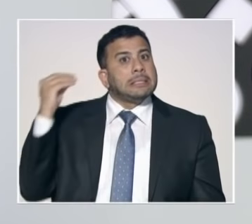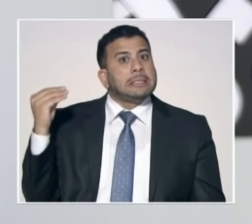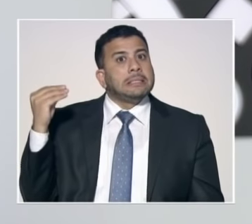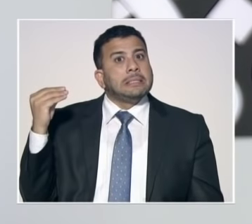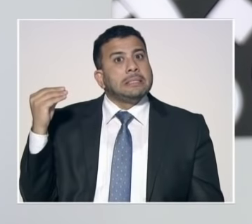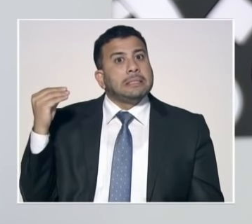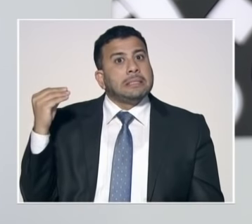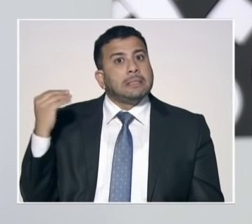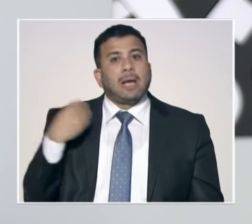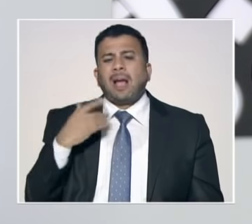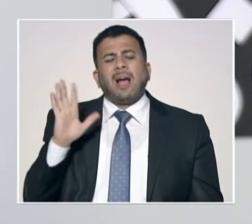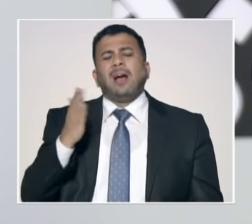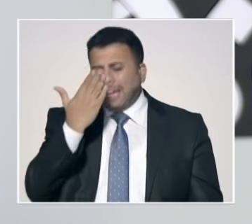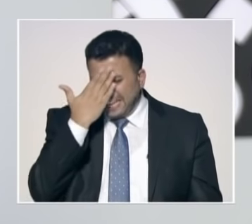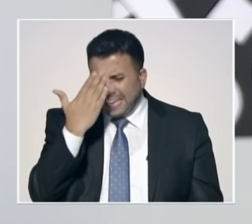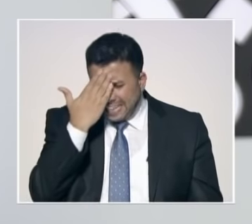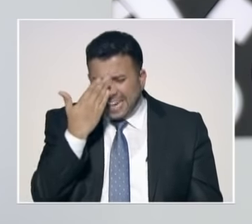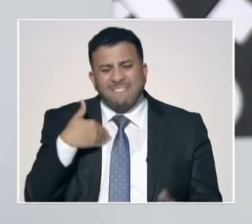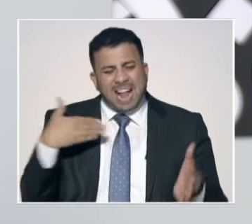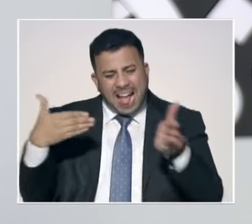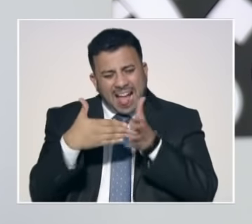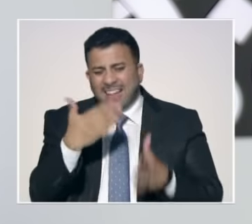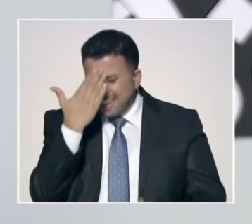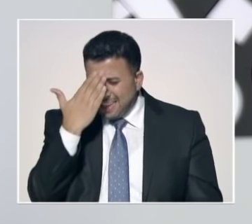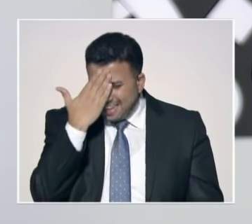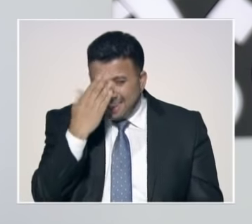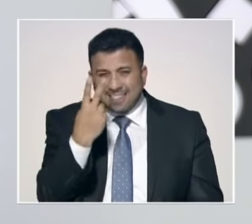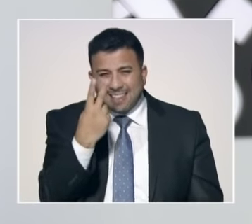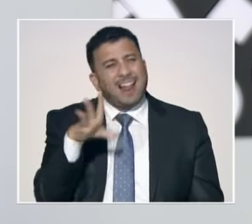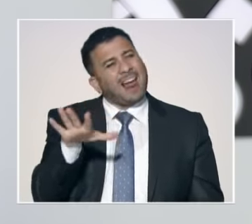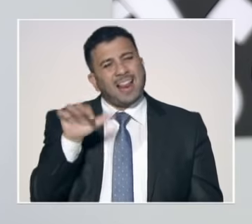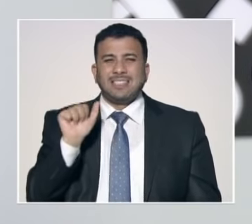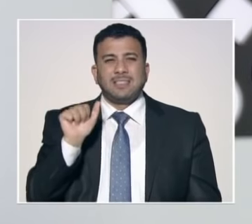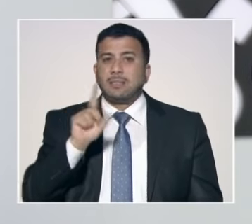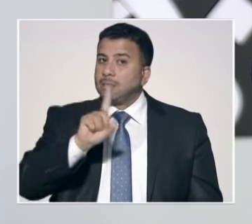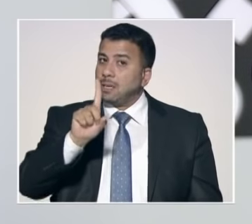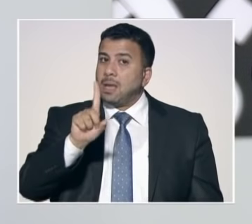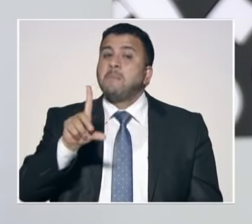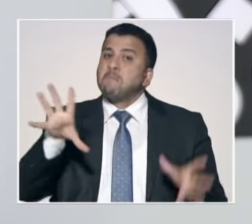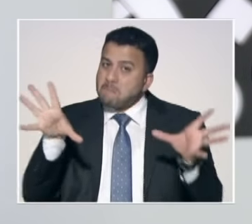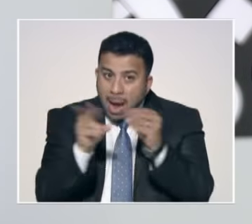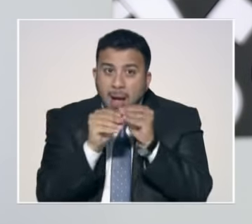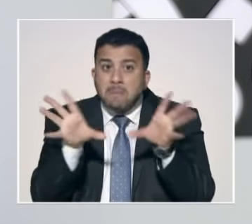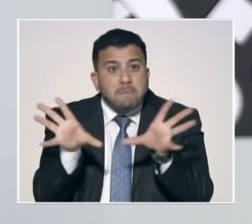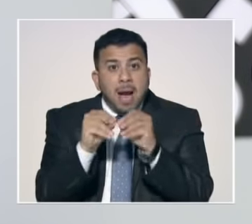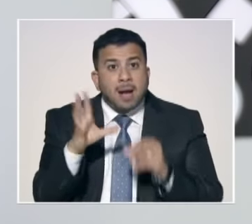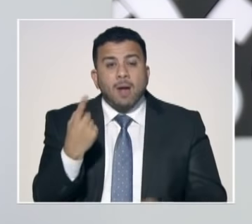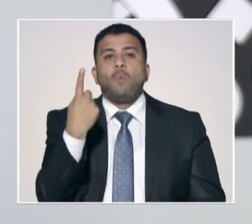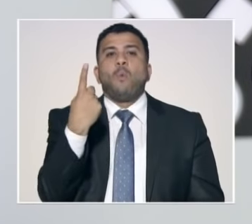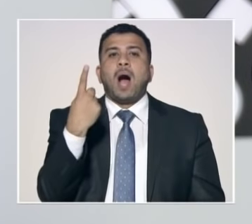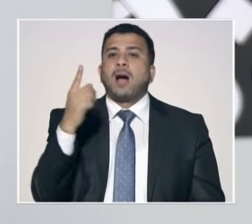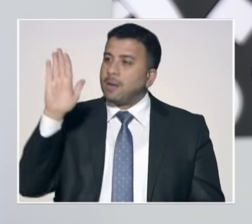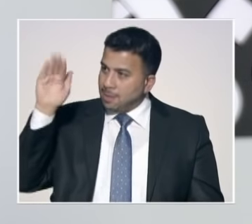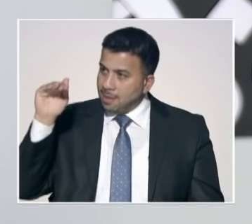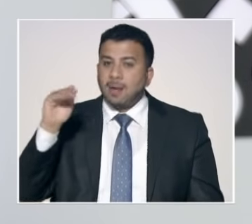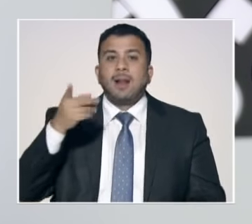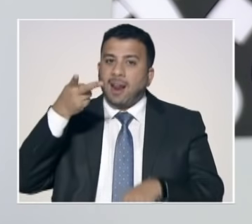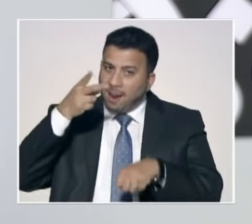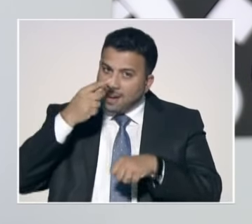بين السجدتين، هذا كله من الأركان، هذا كله من الأركان. ولذلك الركن